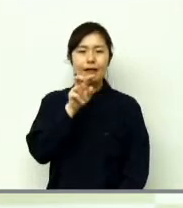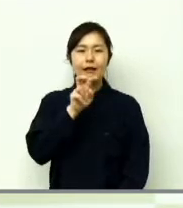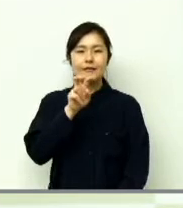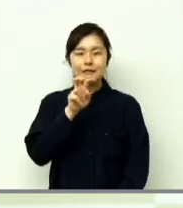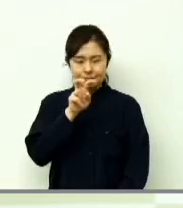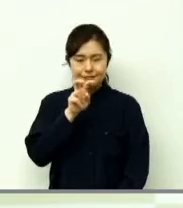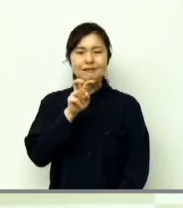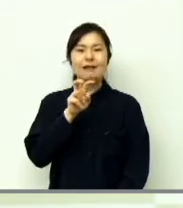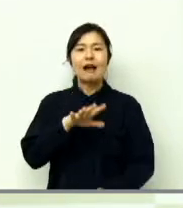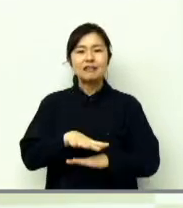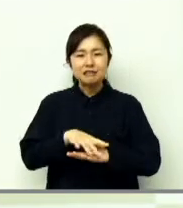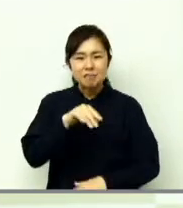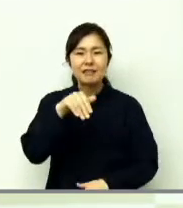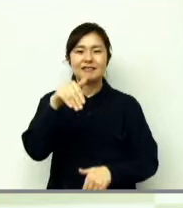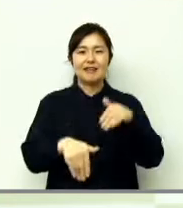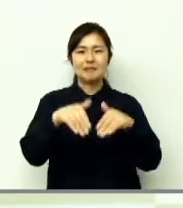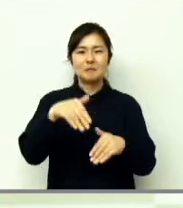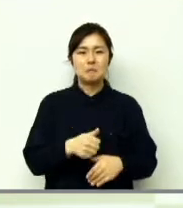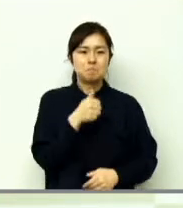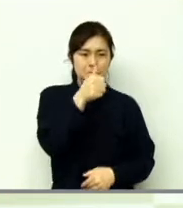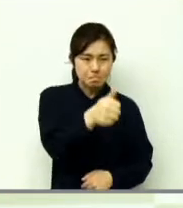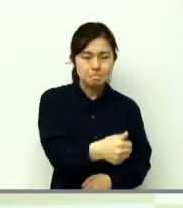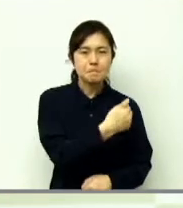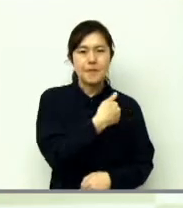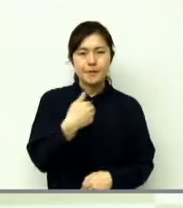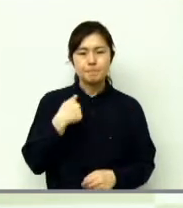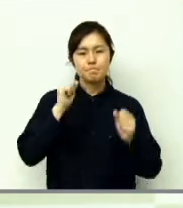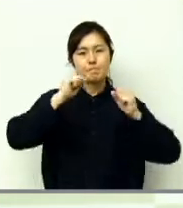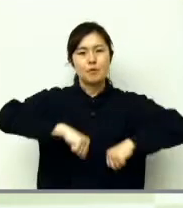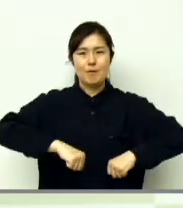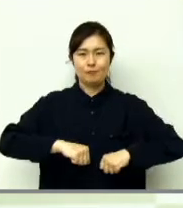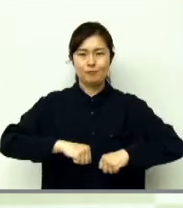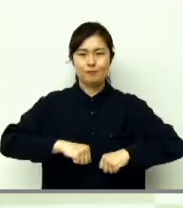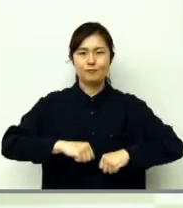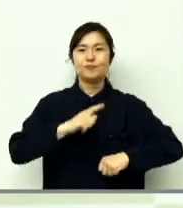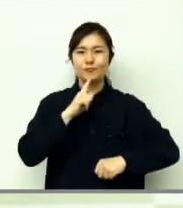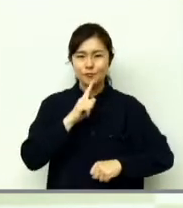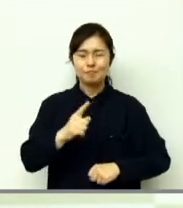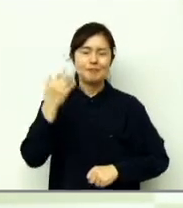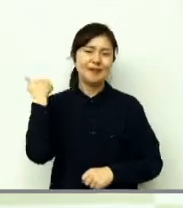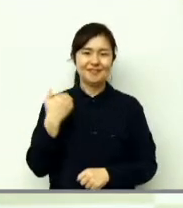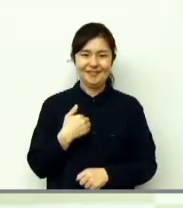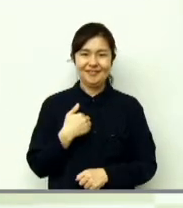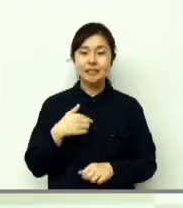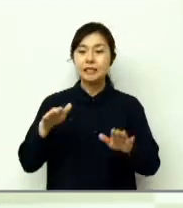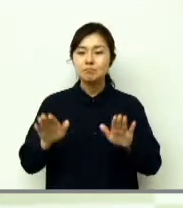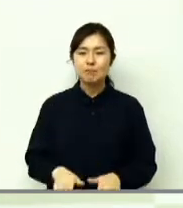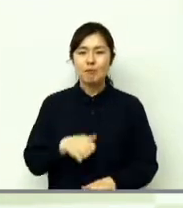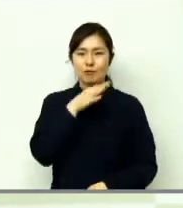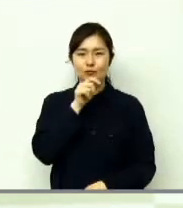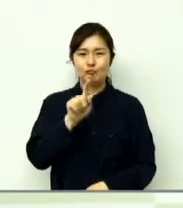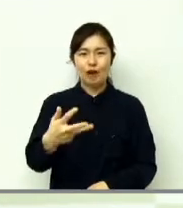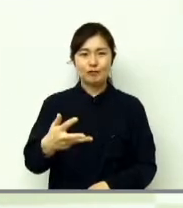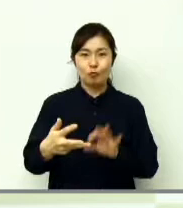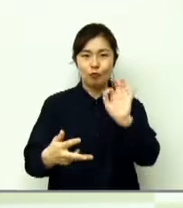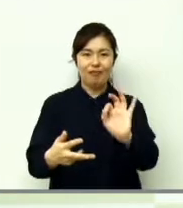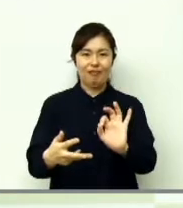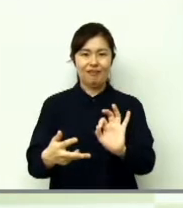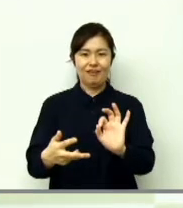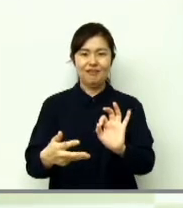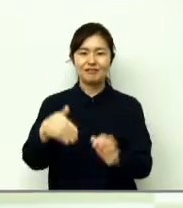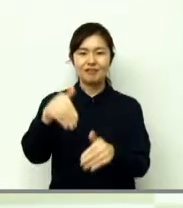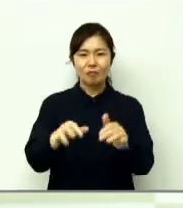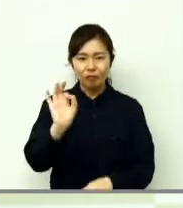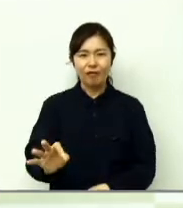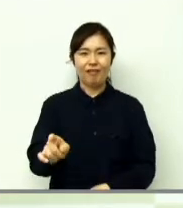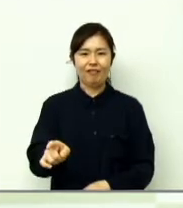て、選挙権というものを持てる時代でありましたけれども、18歳ですでに、選挙権